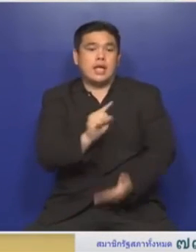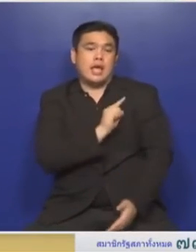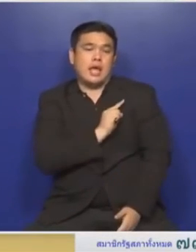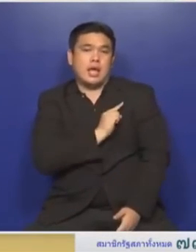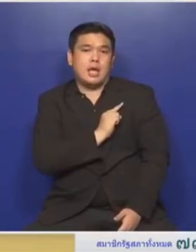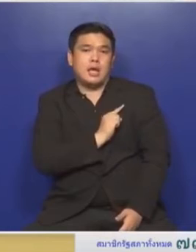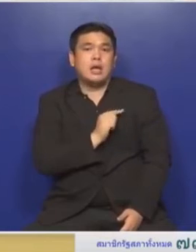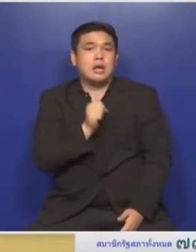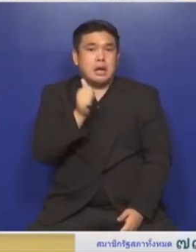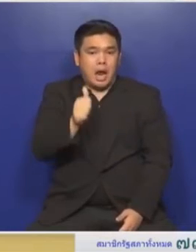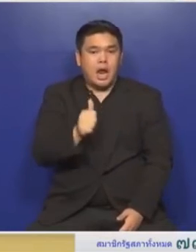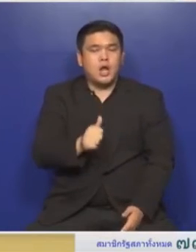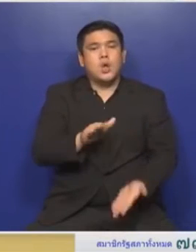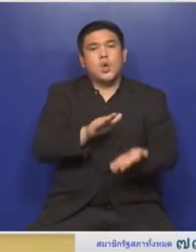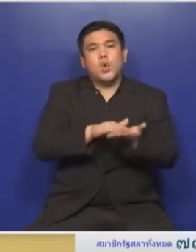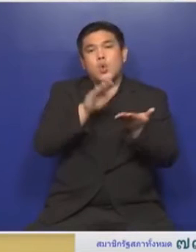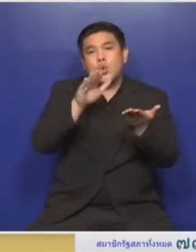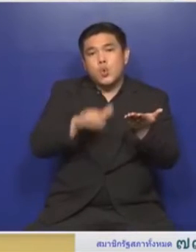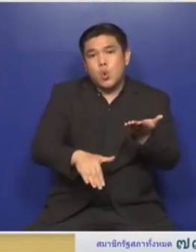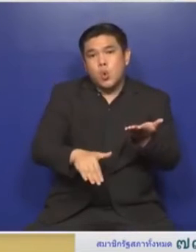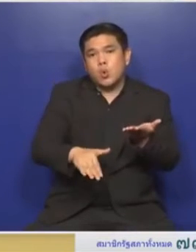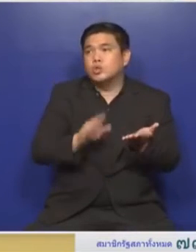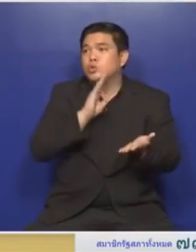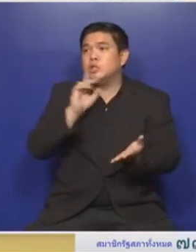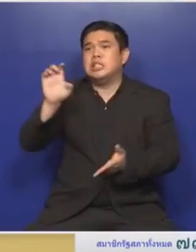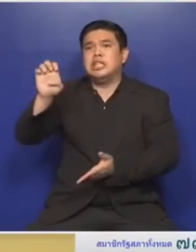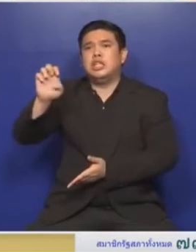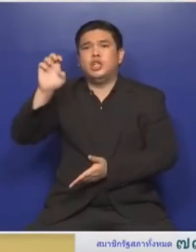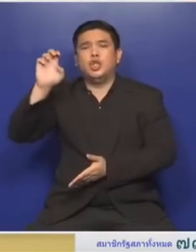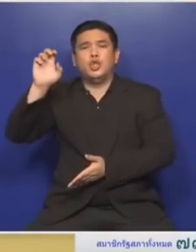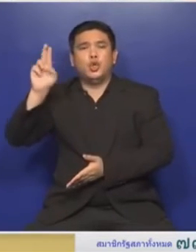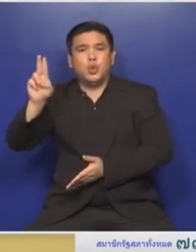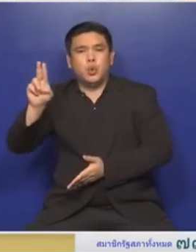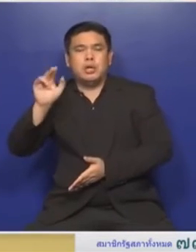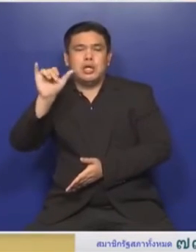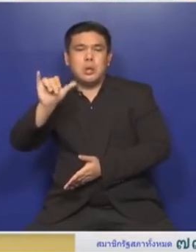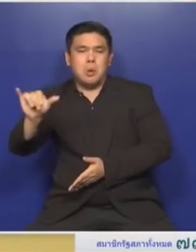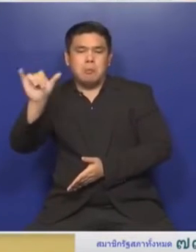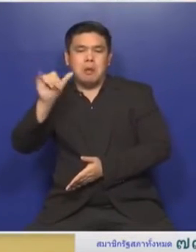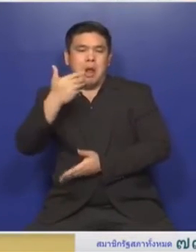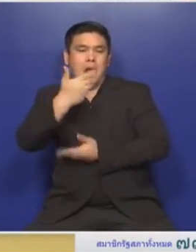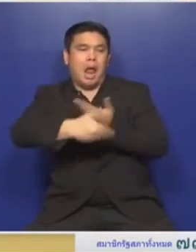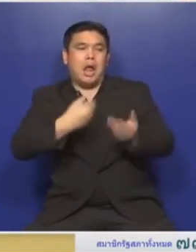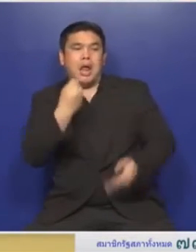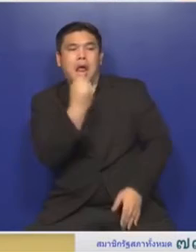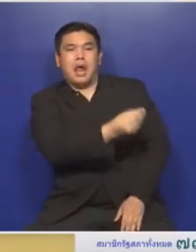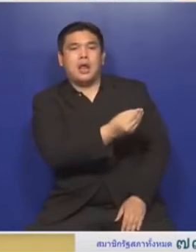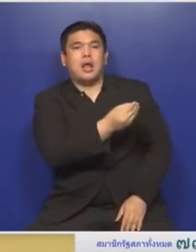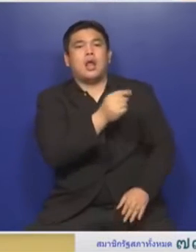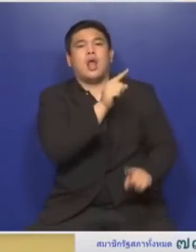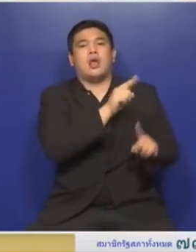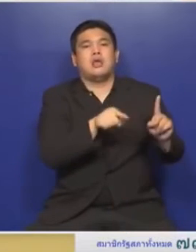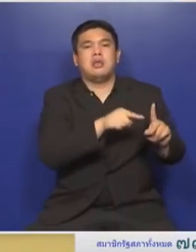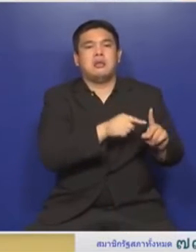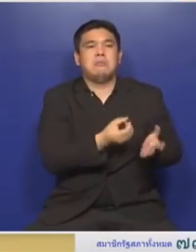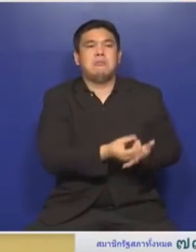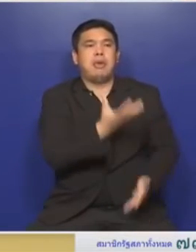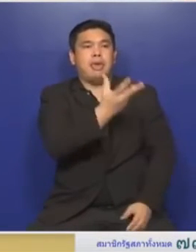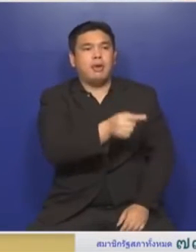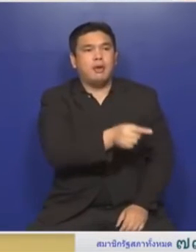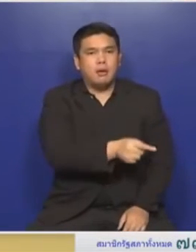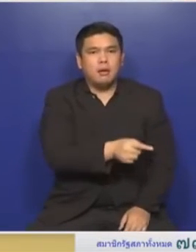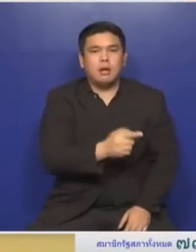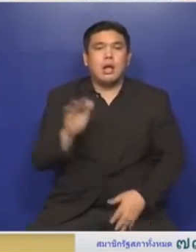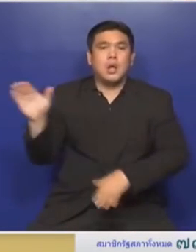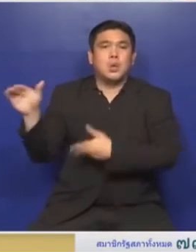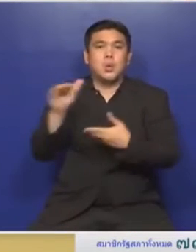ในราคาทถูกกวา ทซื้อจากภายใอยไดกนเองอักฤษในปีที่แล้ว มีการนำเข้าสินค้าเกืบเจ็สาย